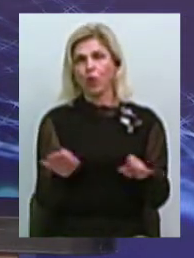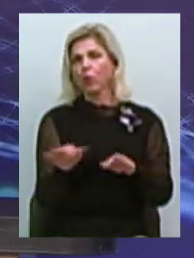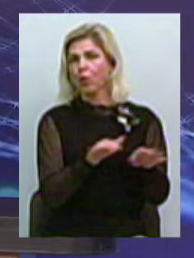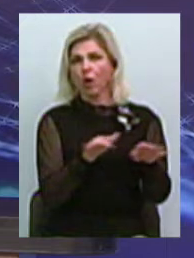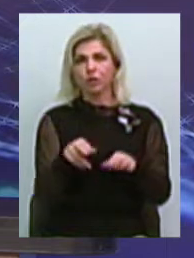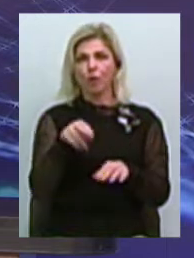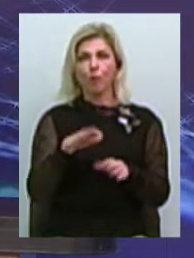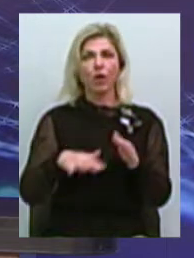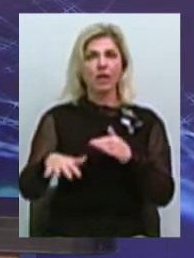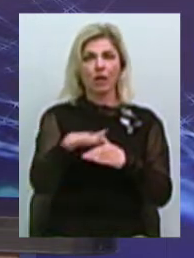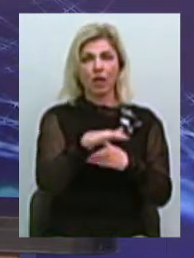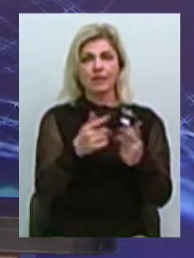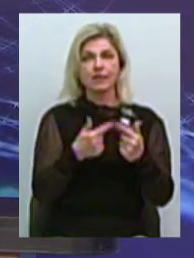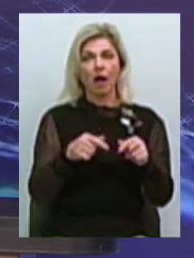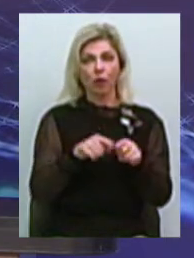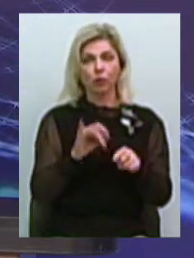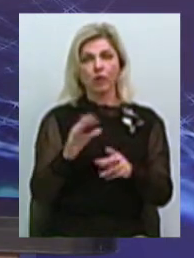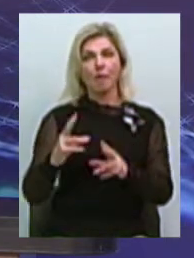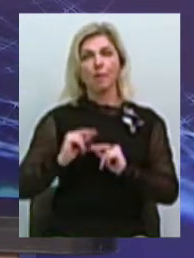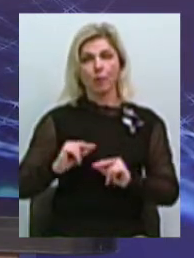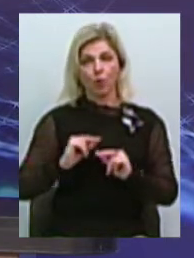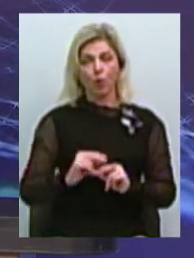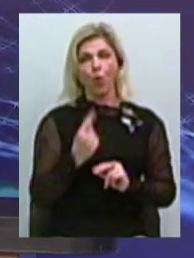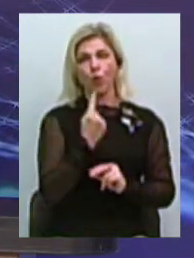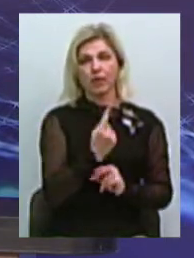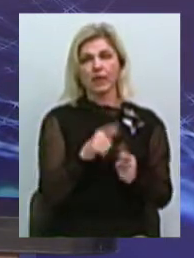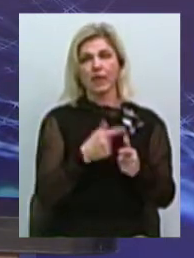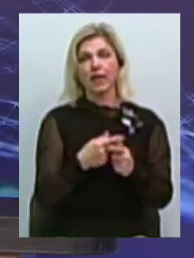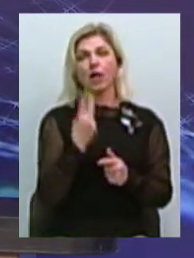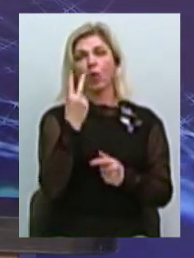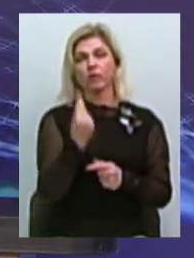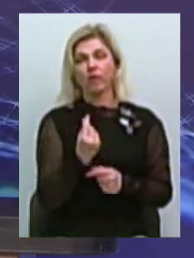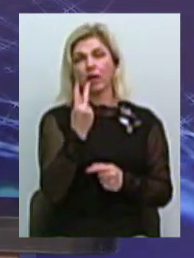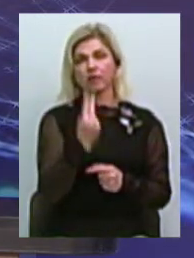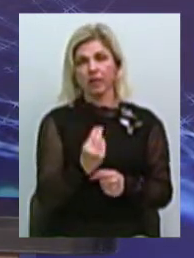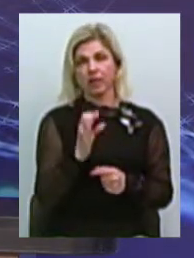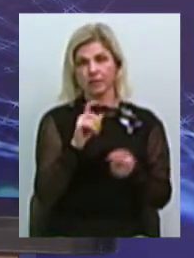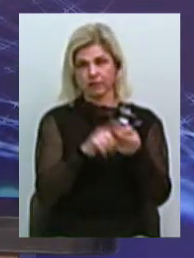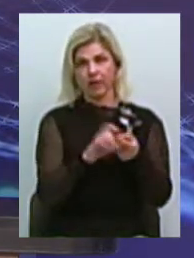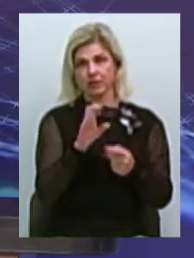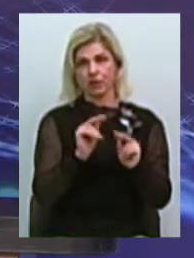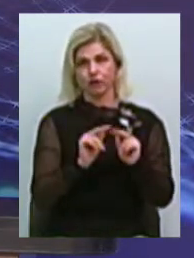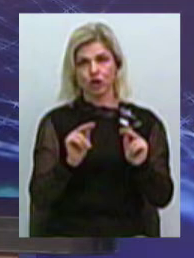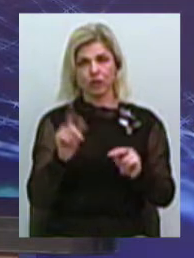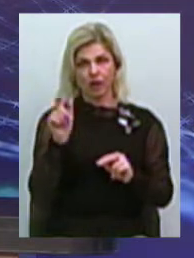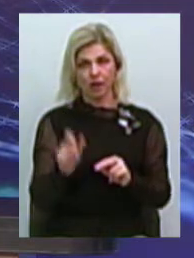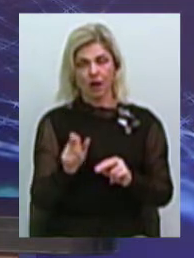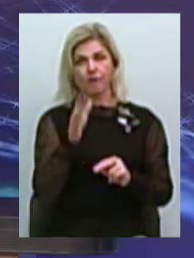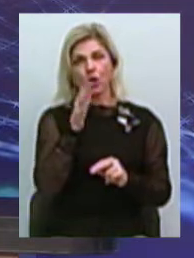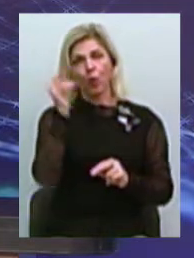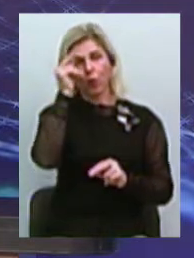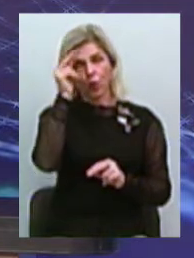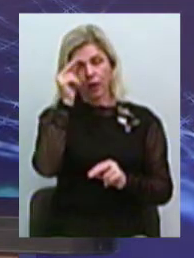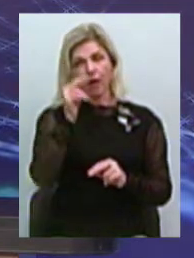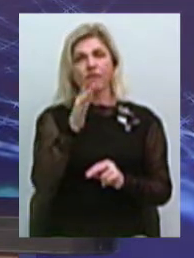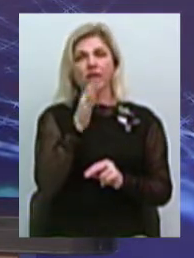рухаються по території закладу і співпрацюють один або два дні безпосередньо з даним вчителем. Під час уроків, під